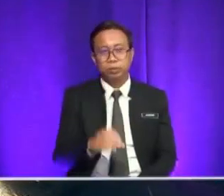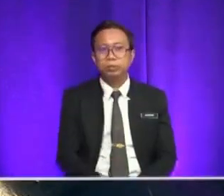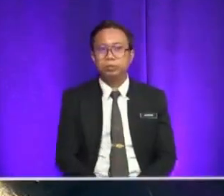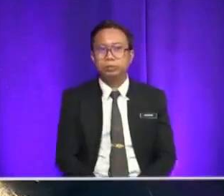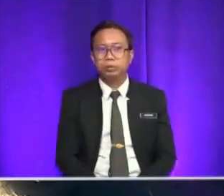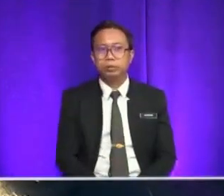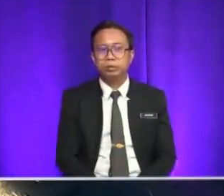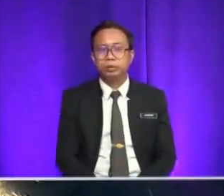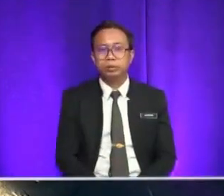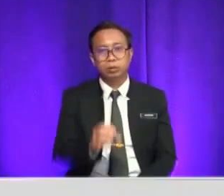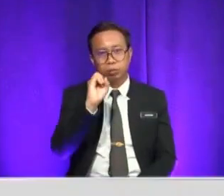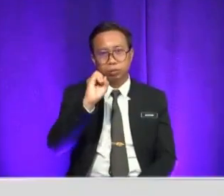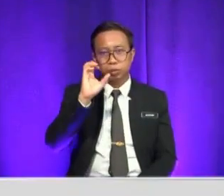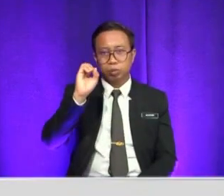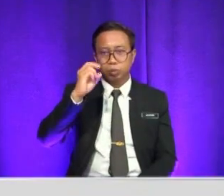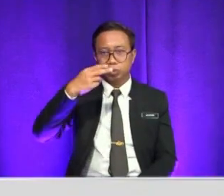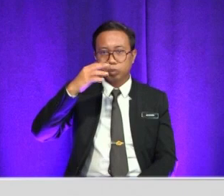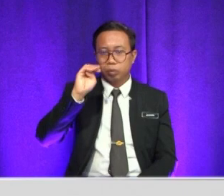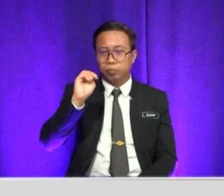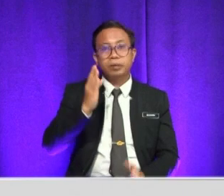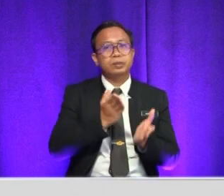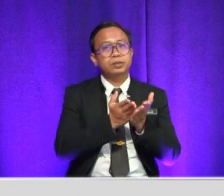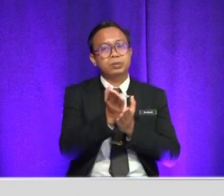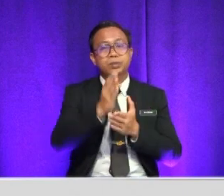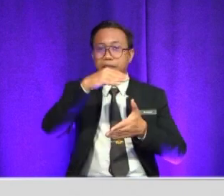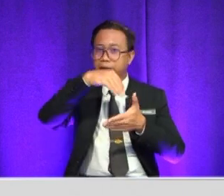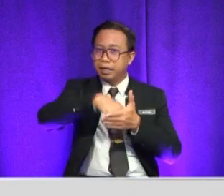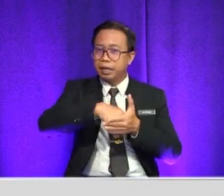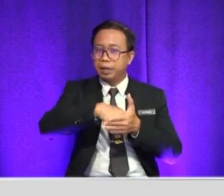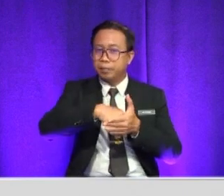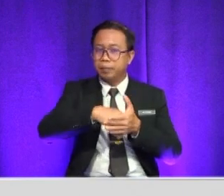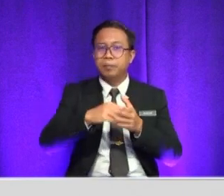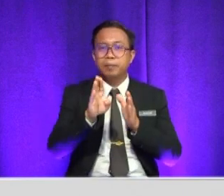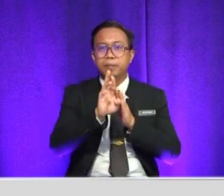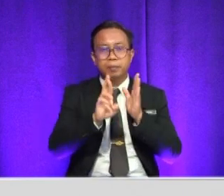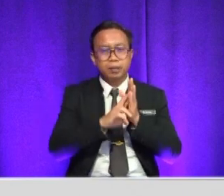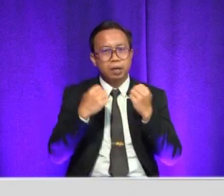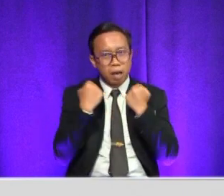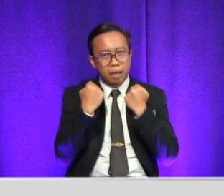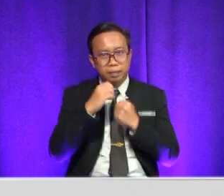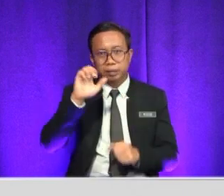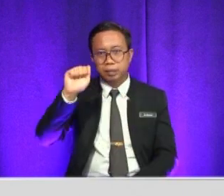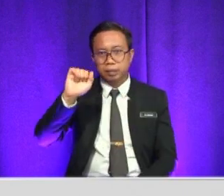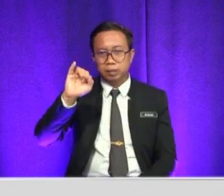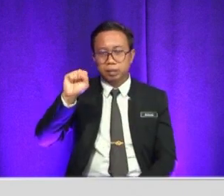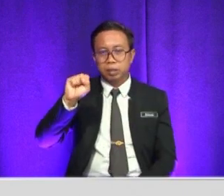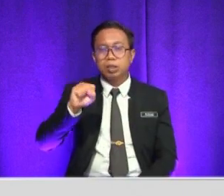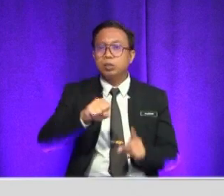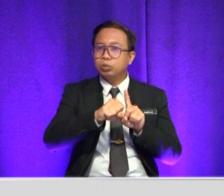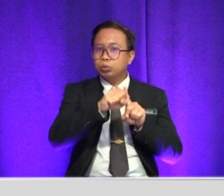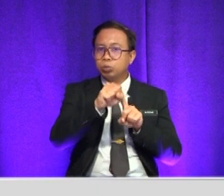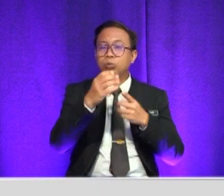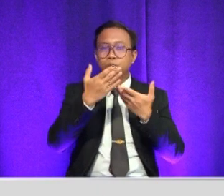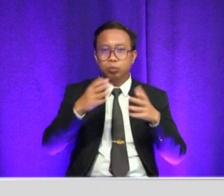Okey, kosong ohm. Okey, seterusnya dalam keadaan berais, maksudnya suhu di dalam bilik itu telah